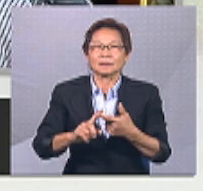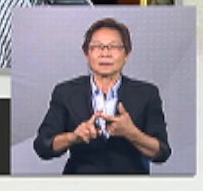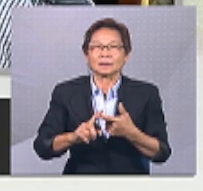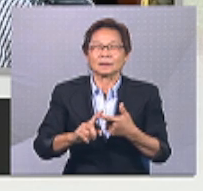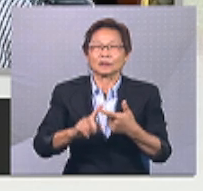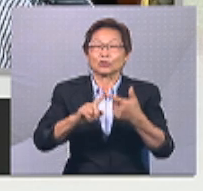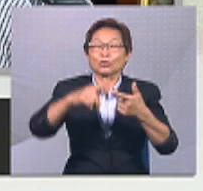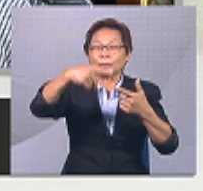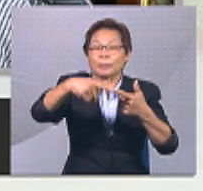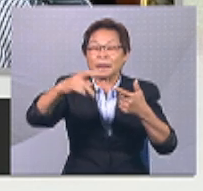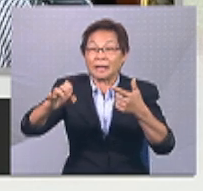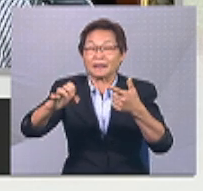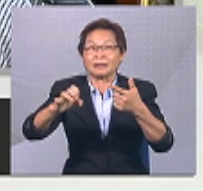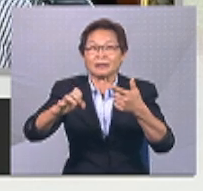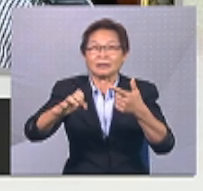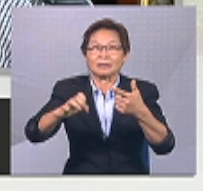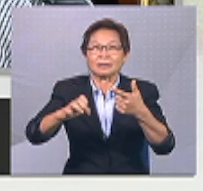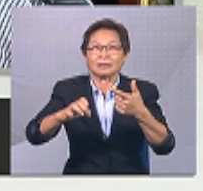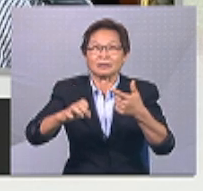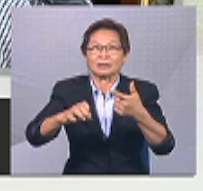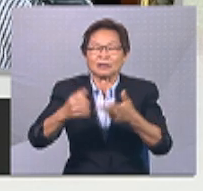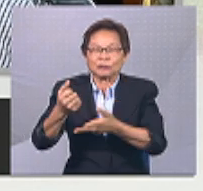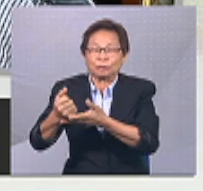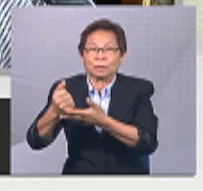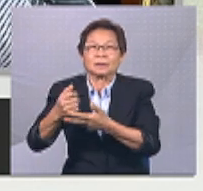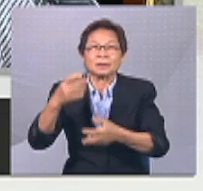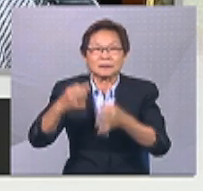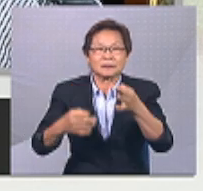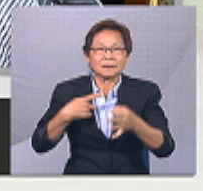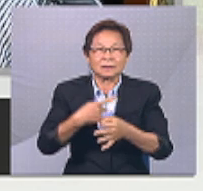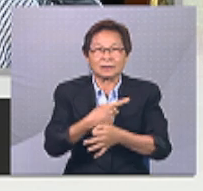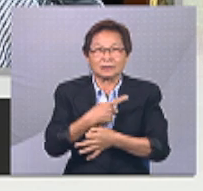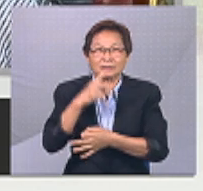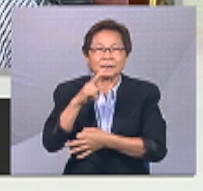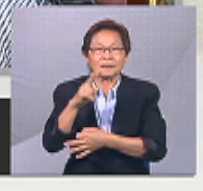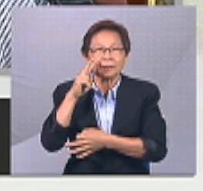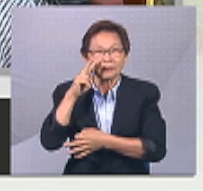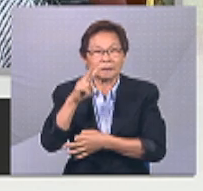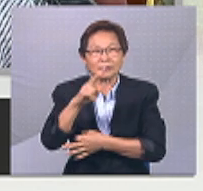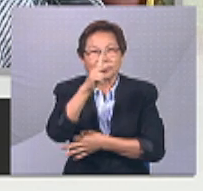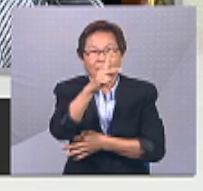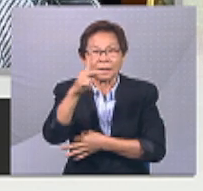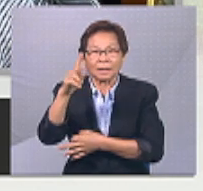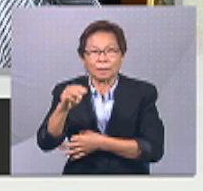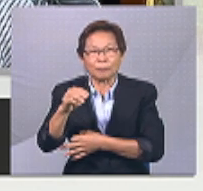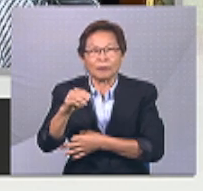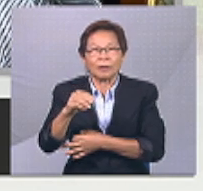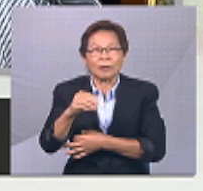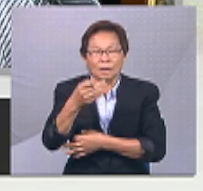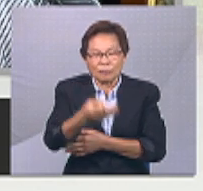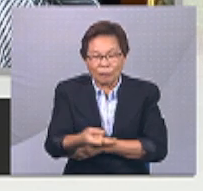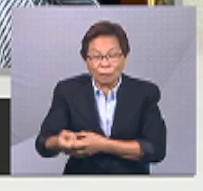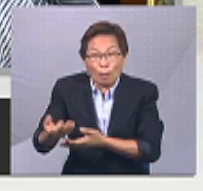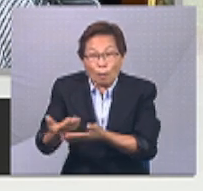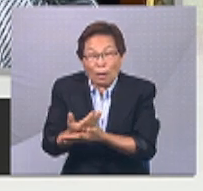PPE, tadi Datuk dah kata ada macam penjimatan. Tapi macam kita lihat di website KKM pun ada SOP baru, guideline baru untuk